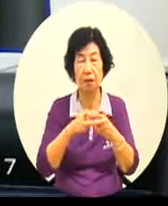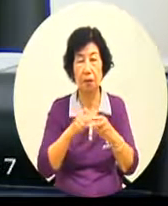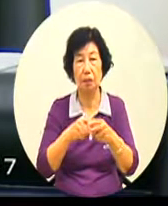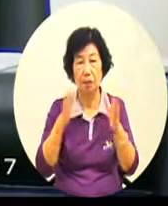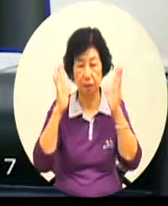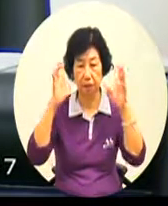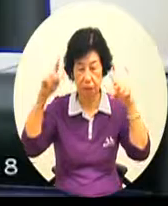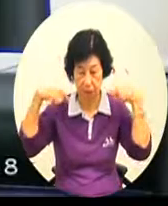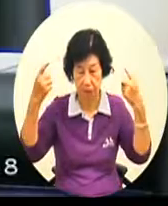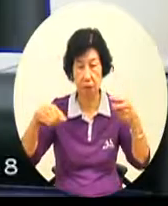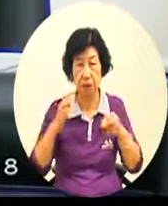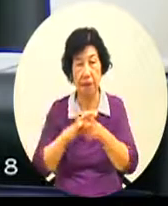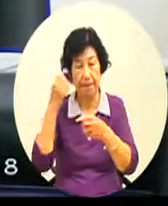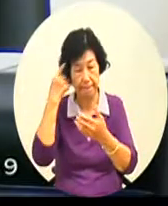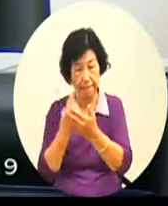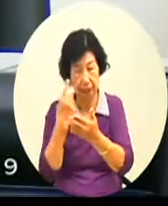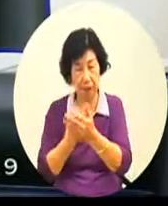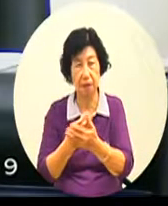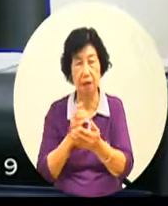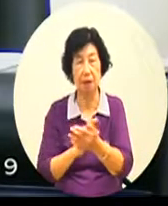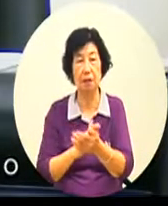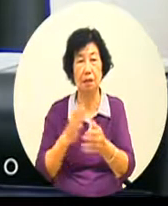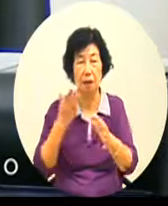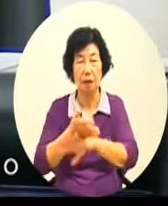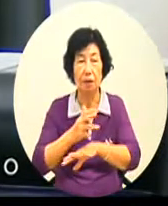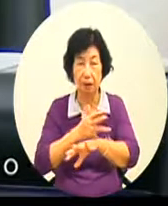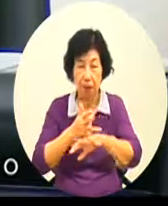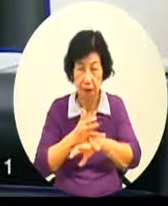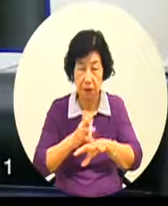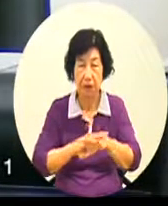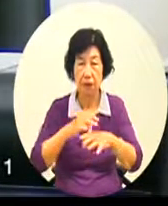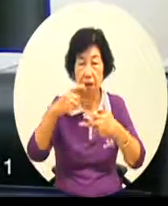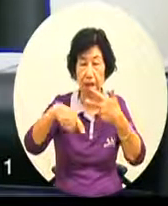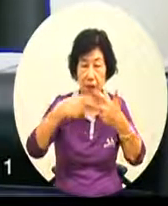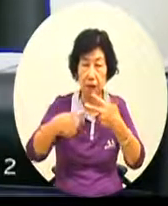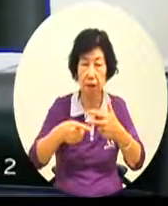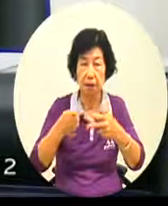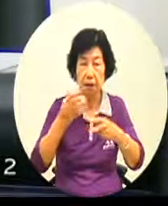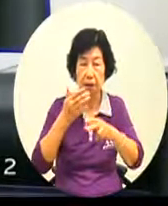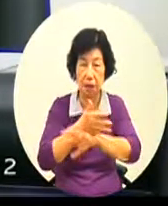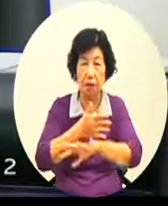得超过8小时，每周不得超过40小时，好，那